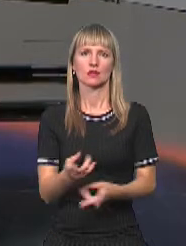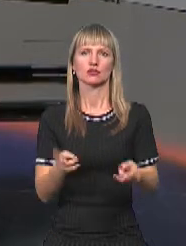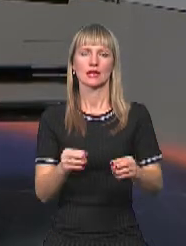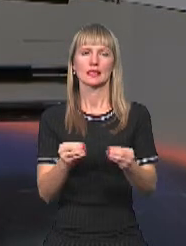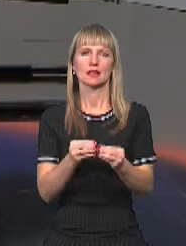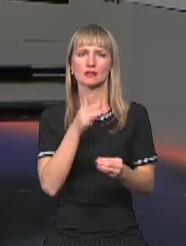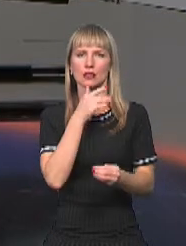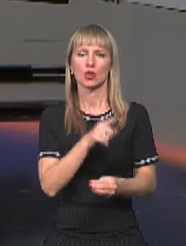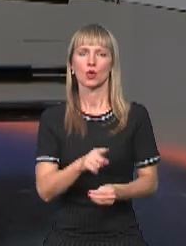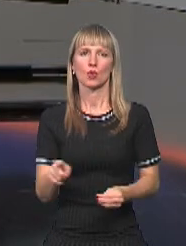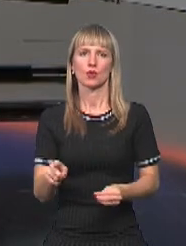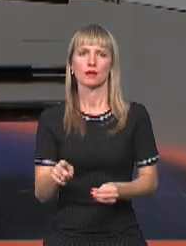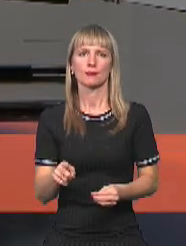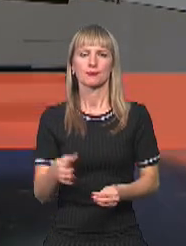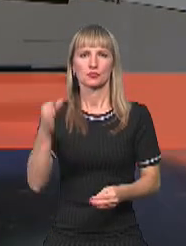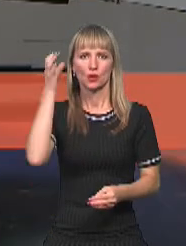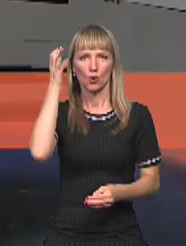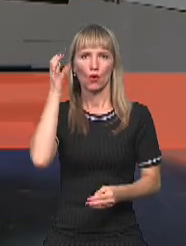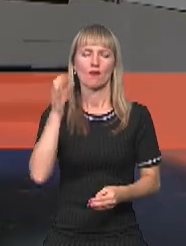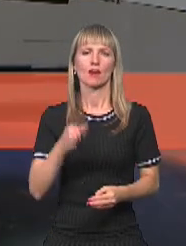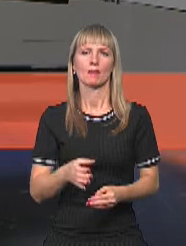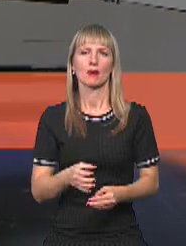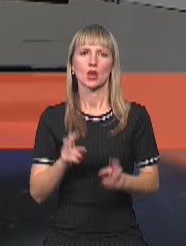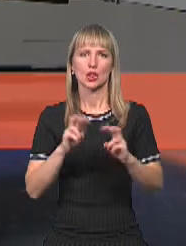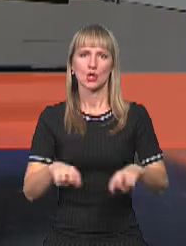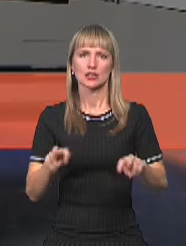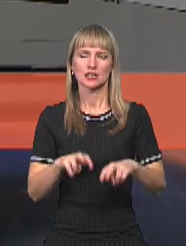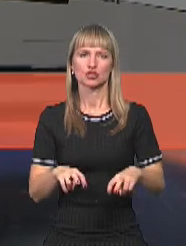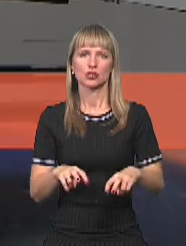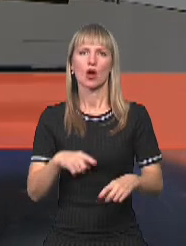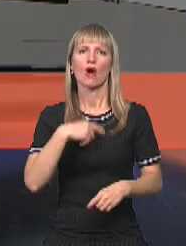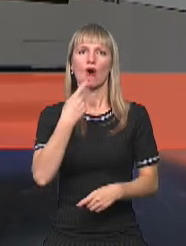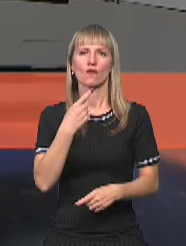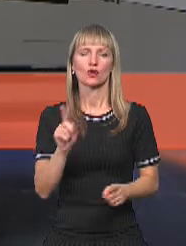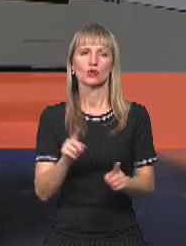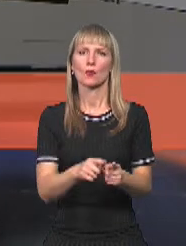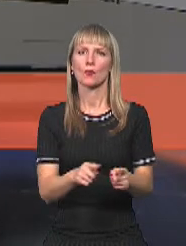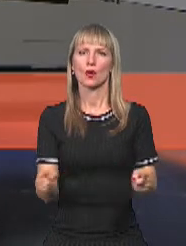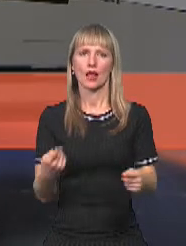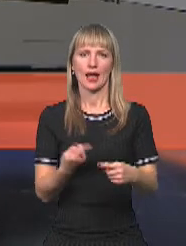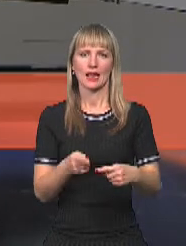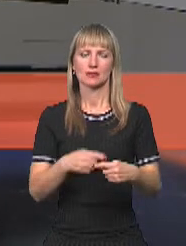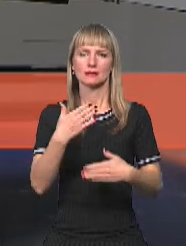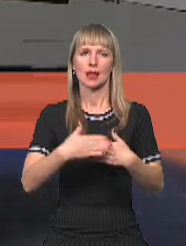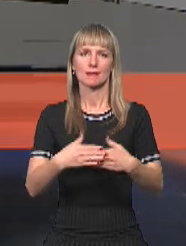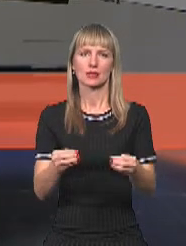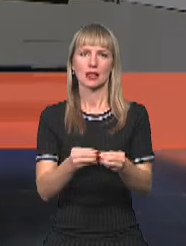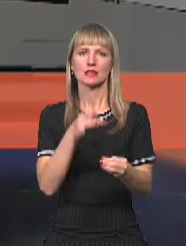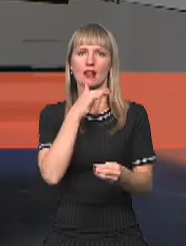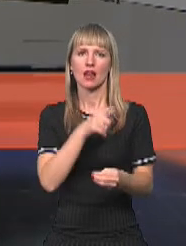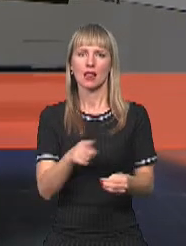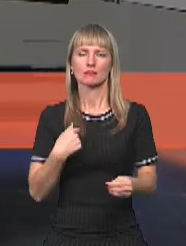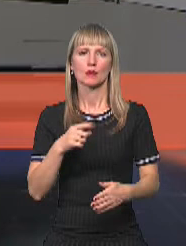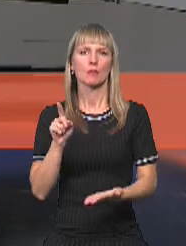за, скажімо так, науковими дослідженнями, говорять, що от протягом цих 10 найближчих років ми